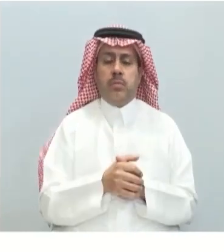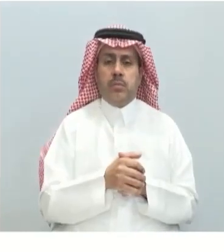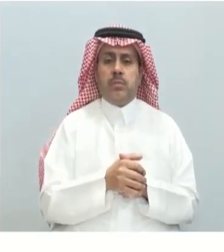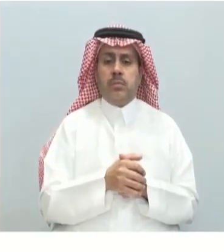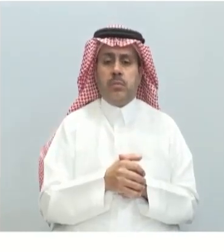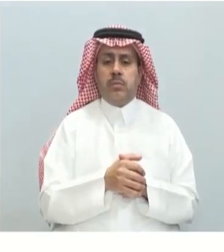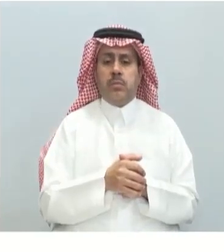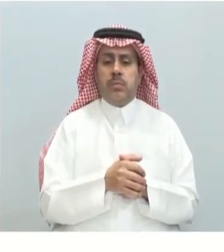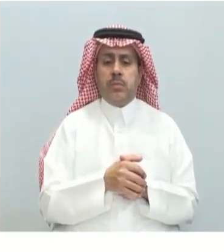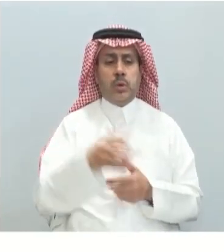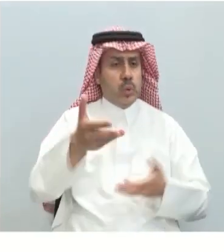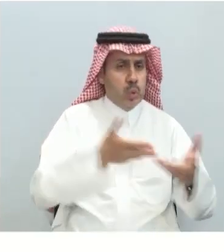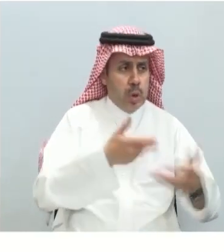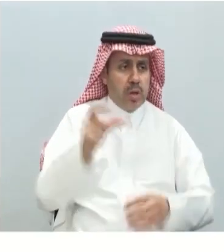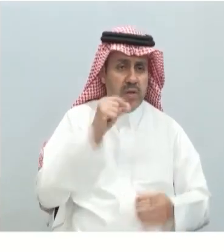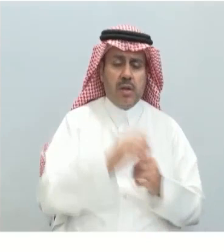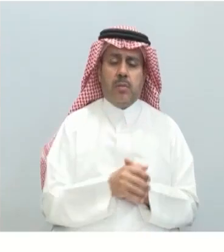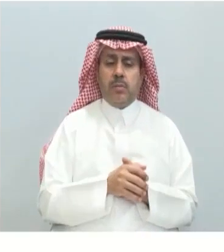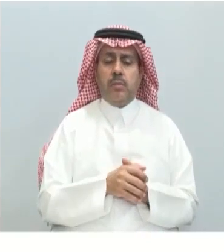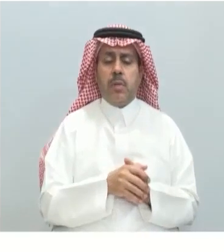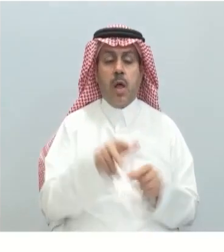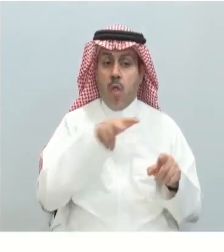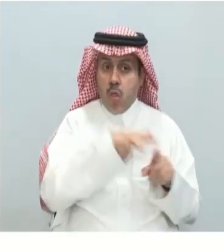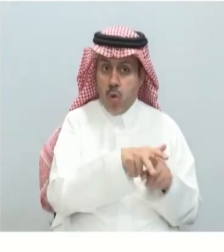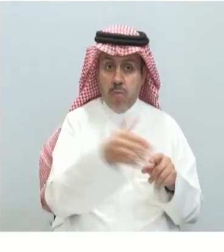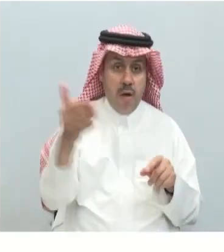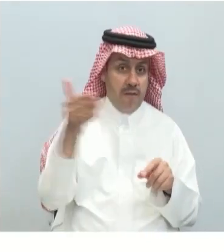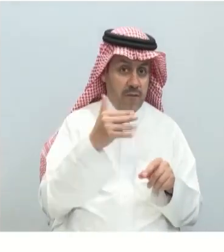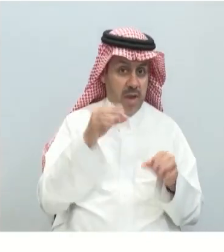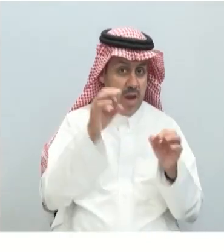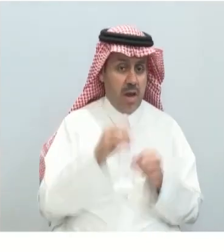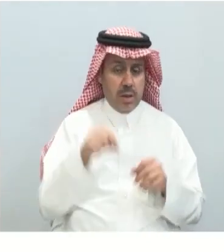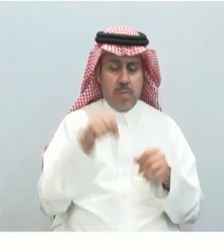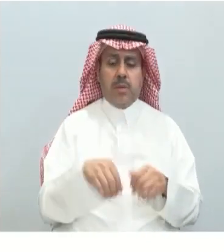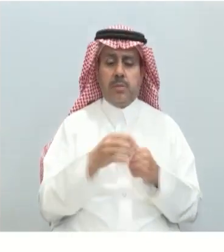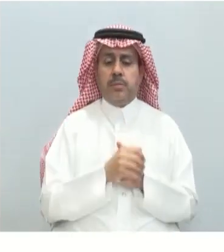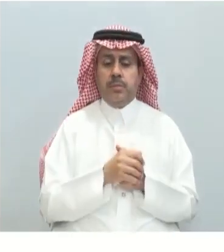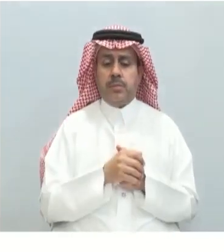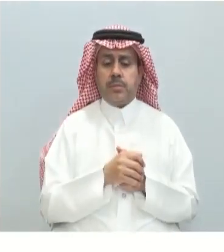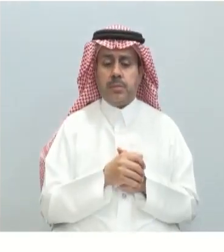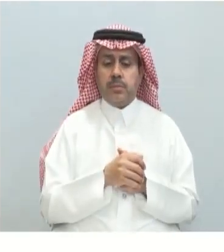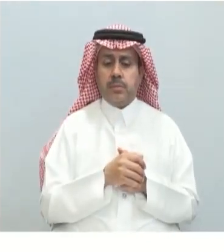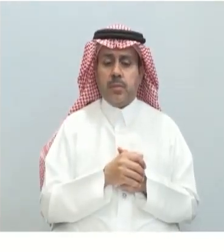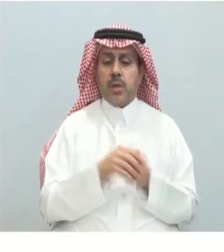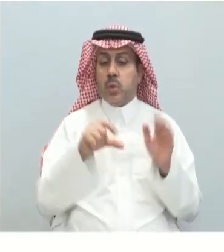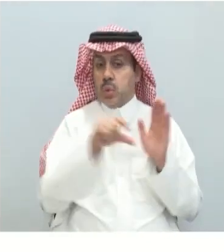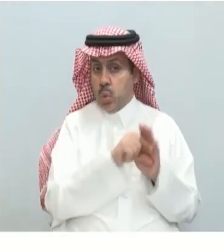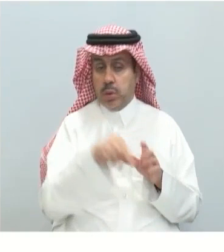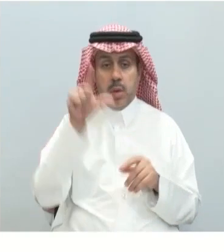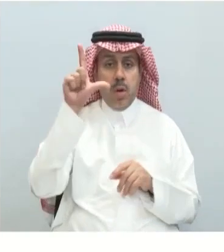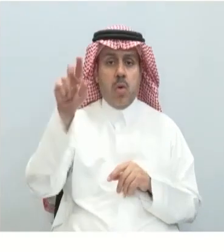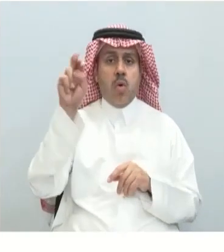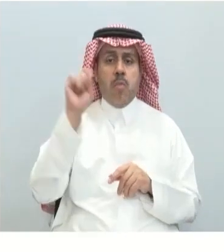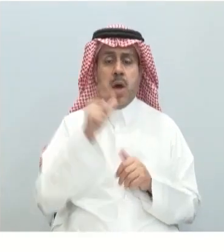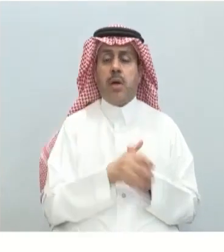الله بحثا عن النقص فيه هذا الظلم الوارد في الايات التي معنا اما في سوره لقمان